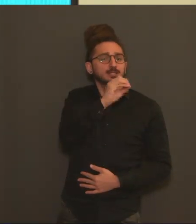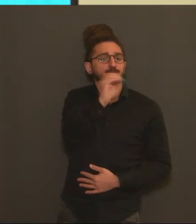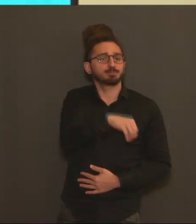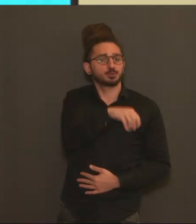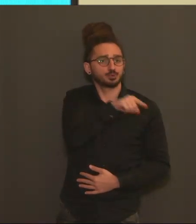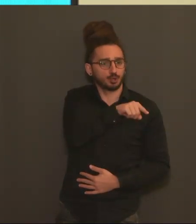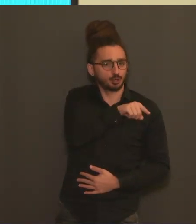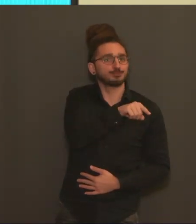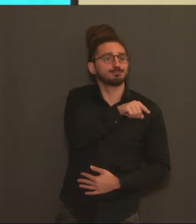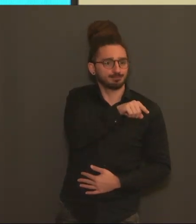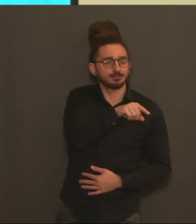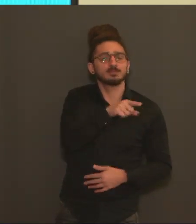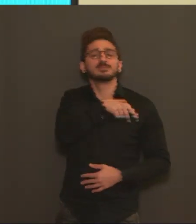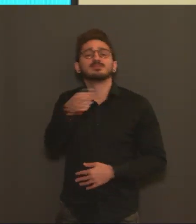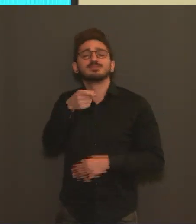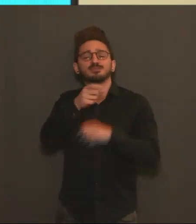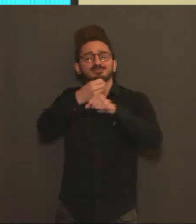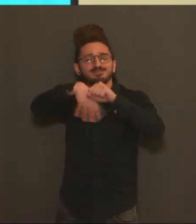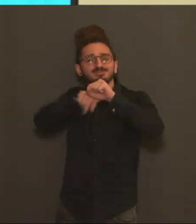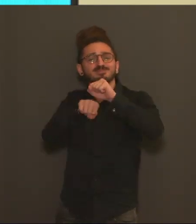variants brésiliens.